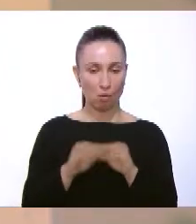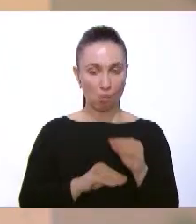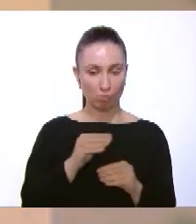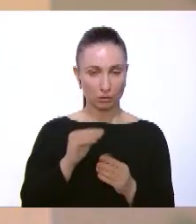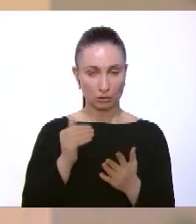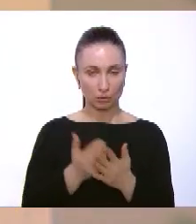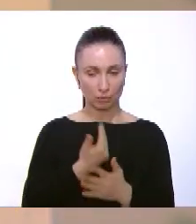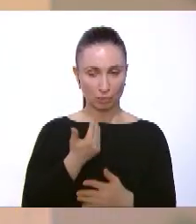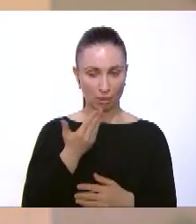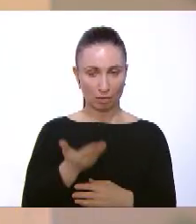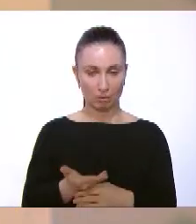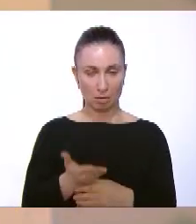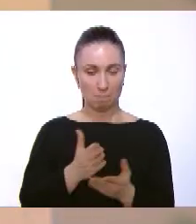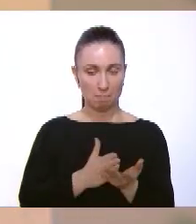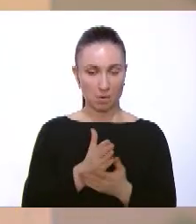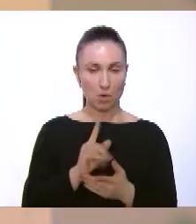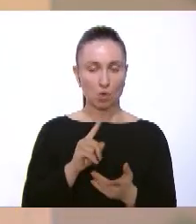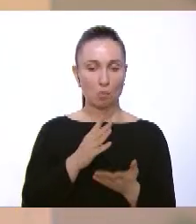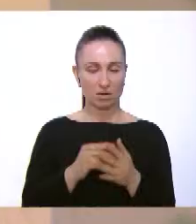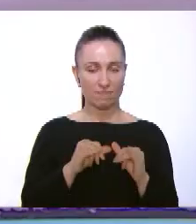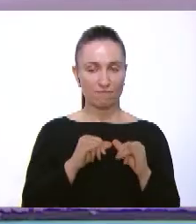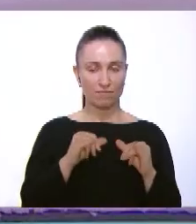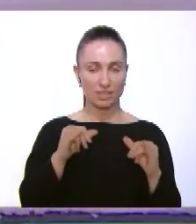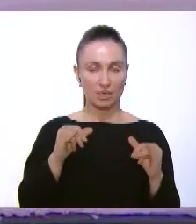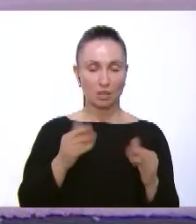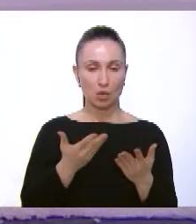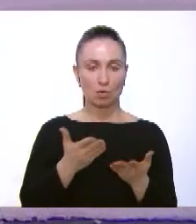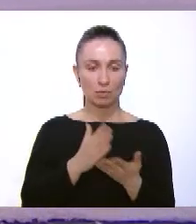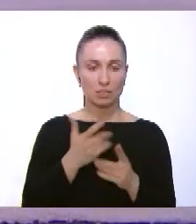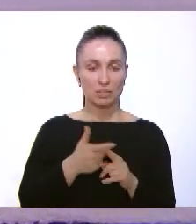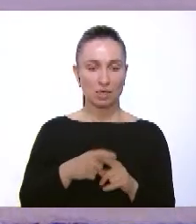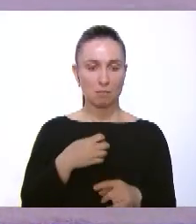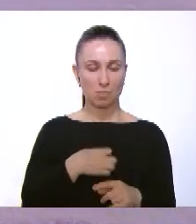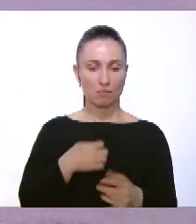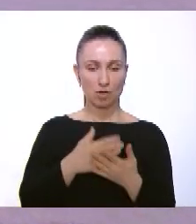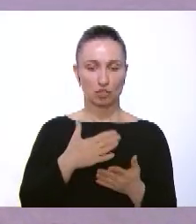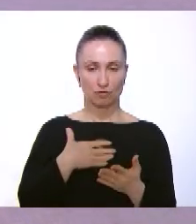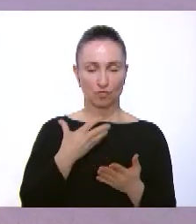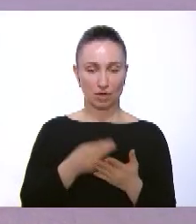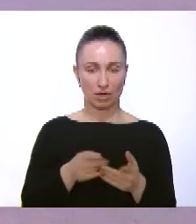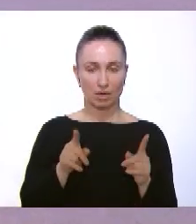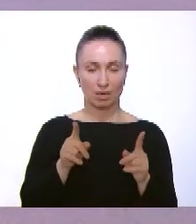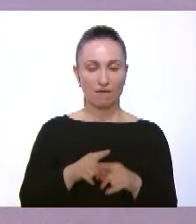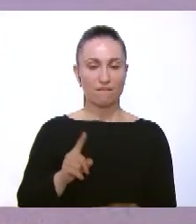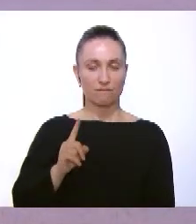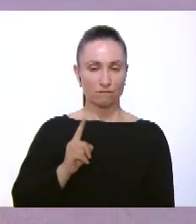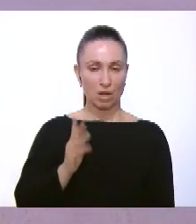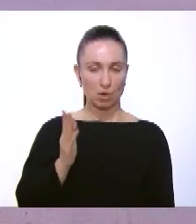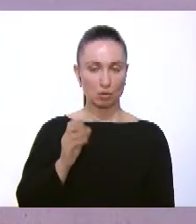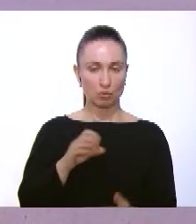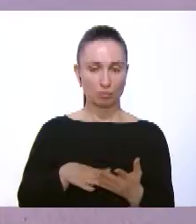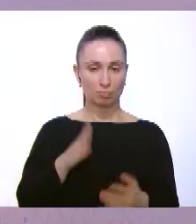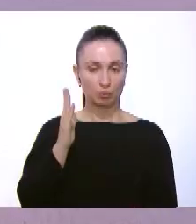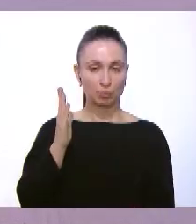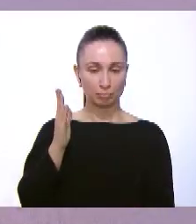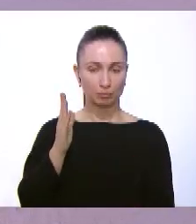ტექნოლოგიური ინფრასტრუქტურული მიმართულება, რომელიც ვითარდება, რომელიც ძალიან მნიშვნელოვანია ჩვენთვის, მათ შორის აი ველოდებით გვაქვს